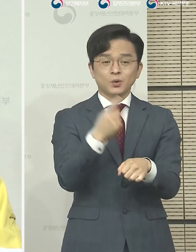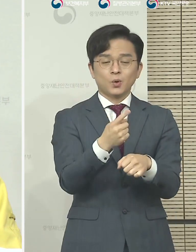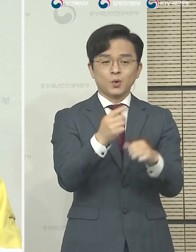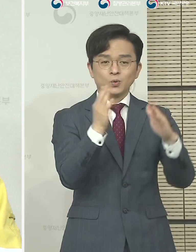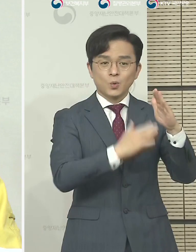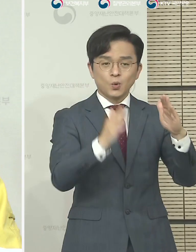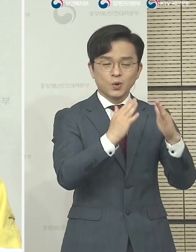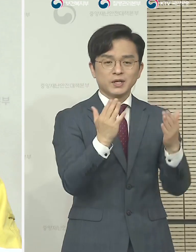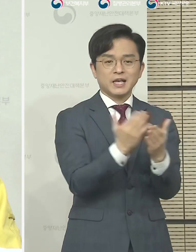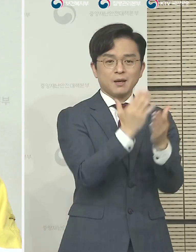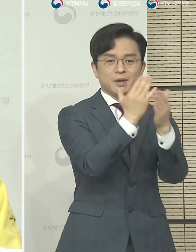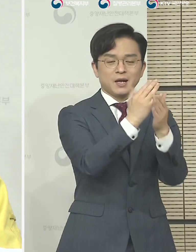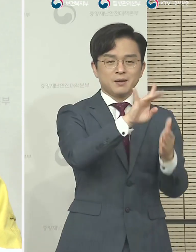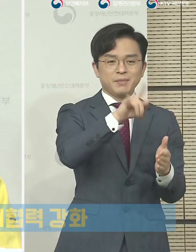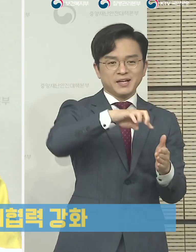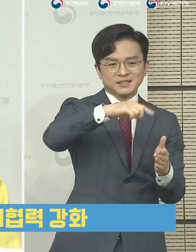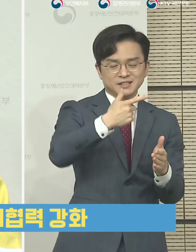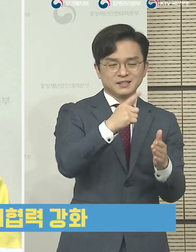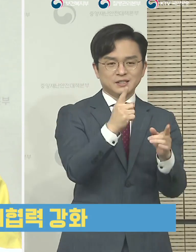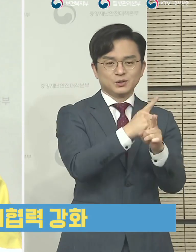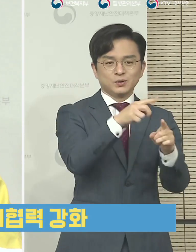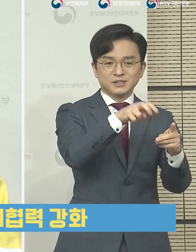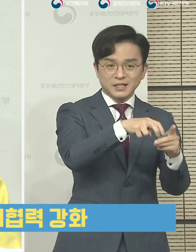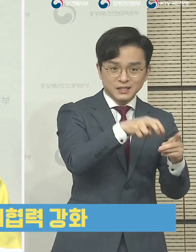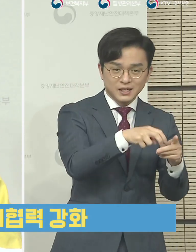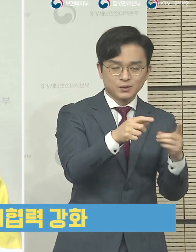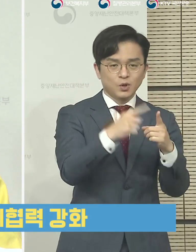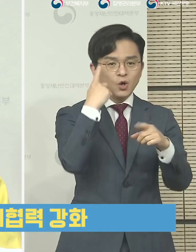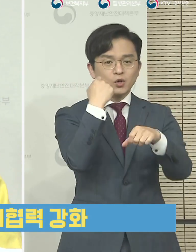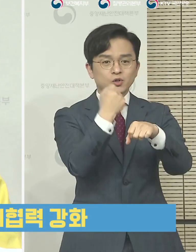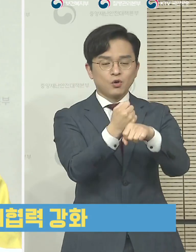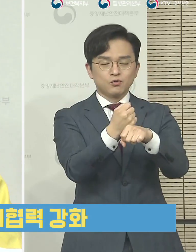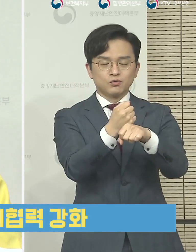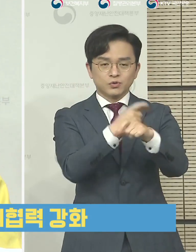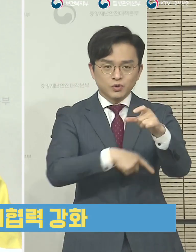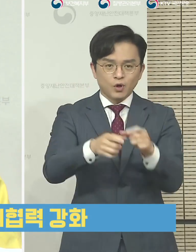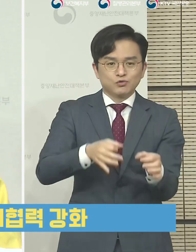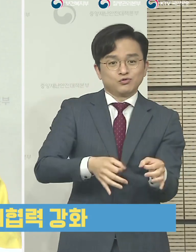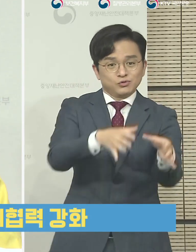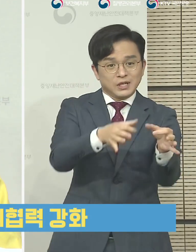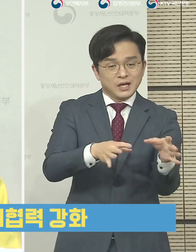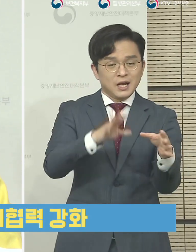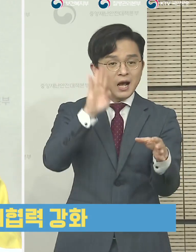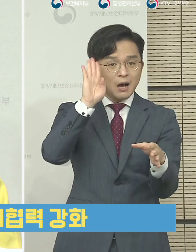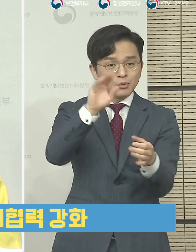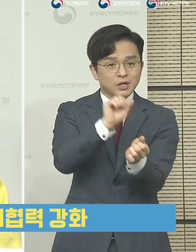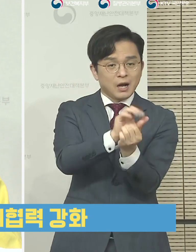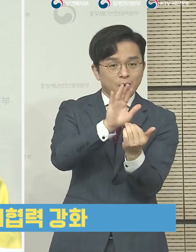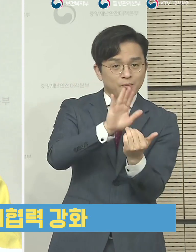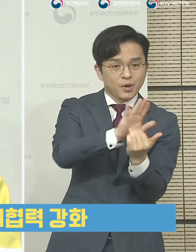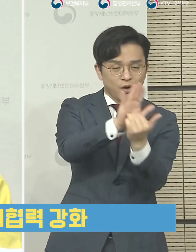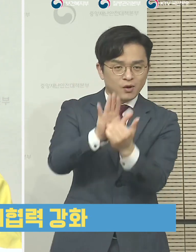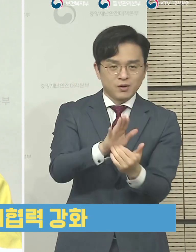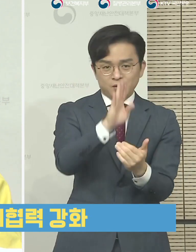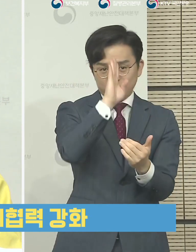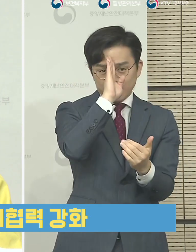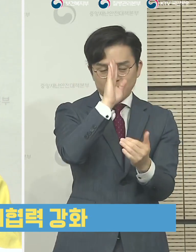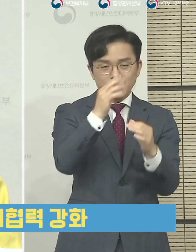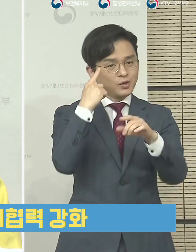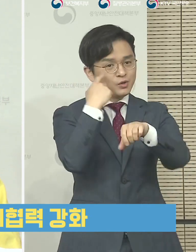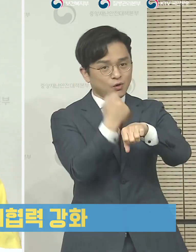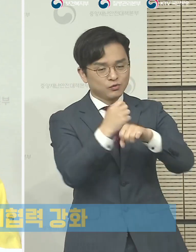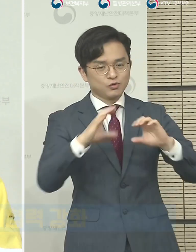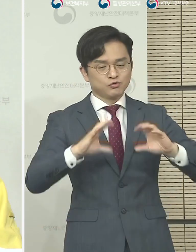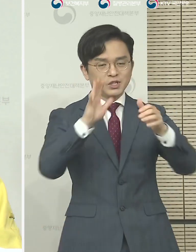개발센터나 백신 실용화 사업단 등의 연구 인프라를 확충하고 감염병 연구 국제 협력을 강화해 나갈